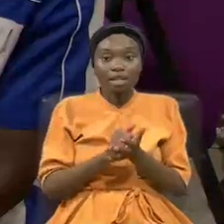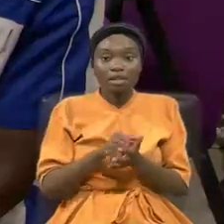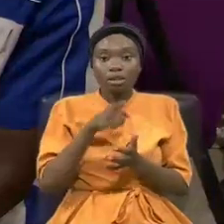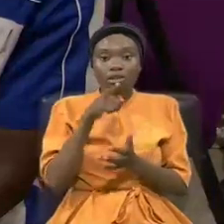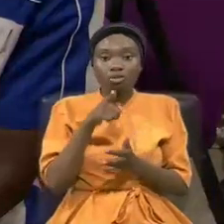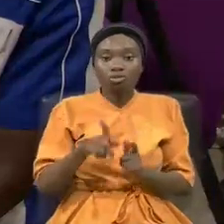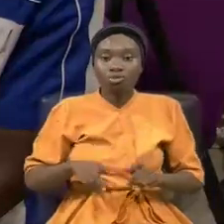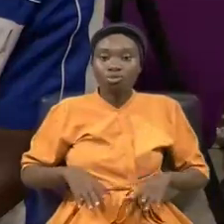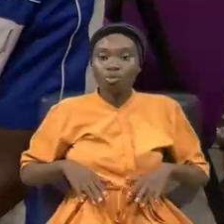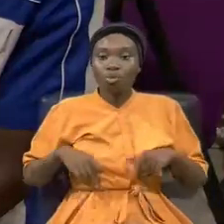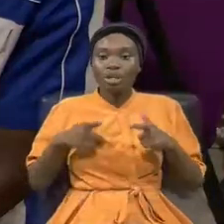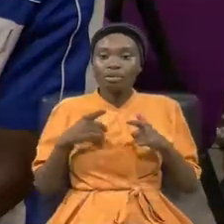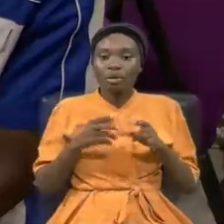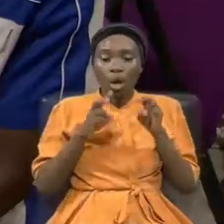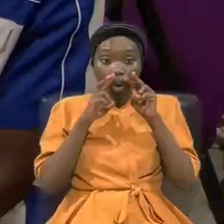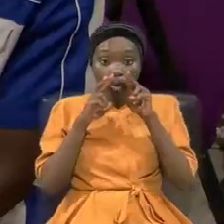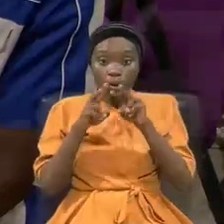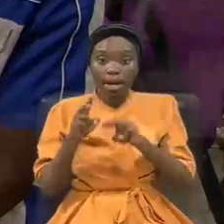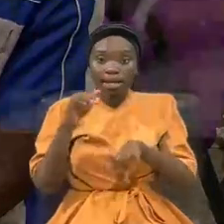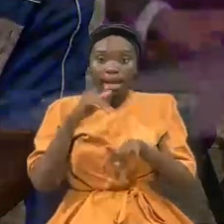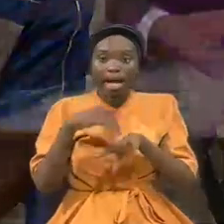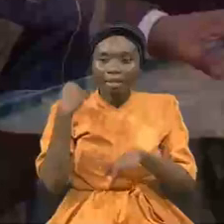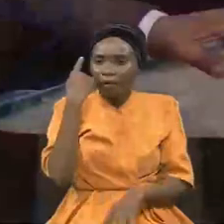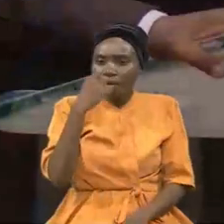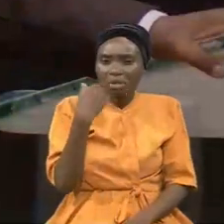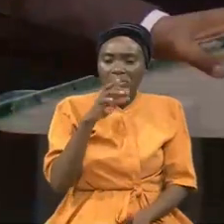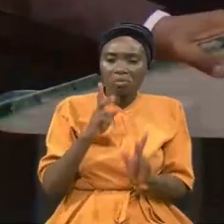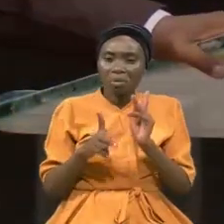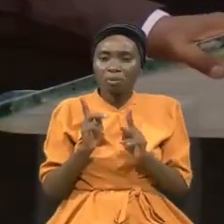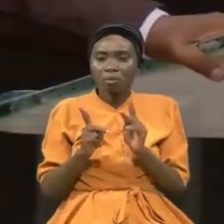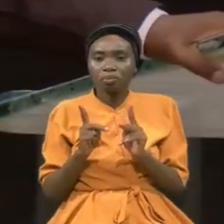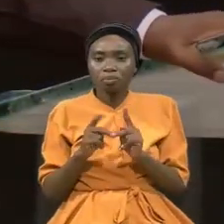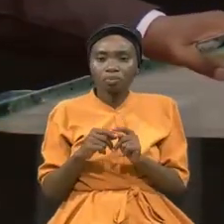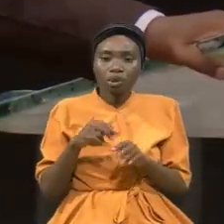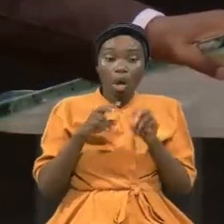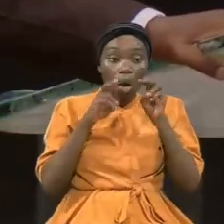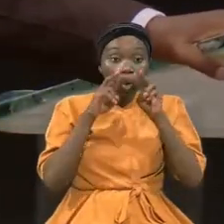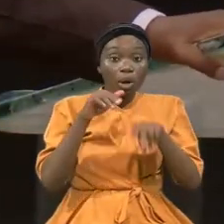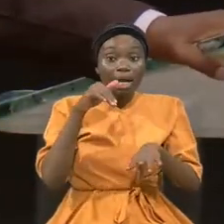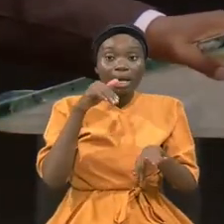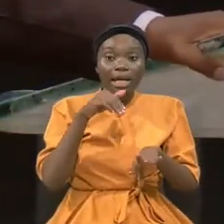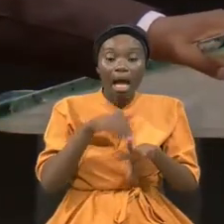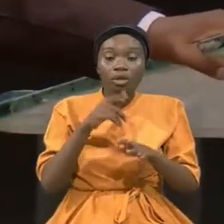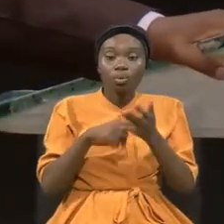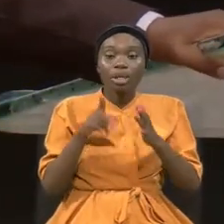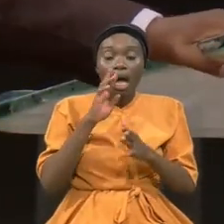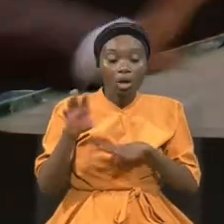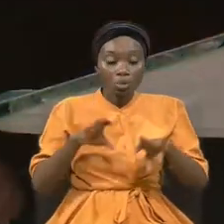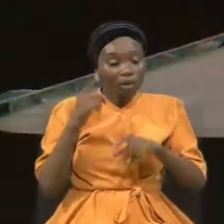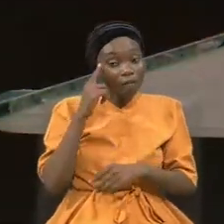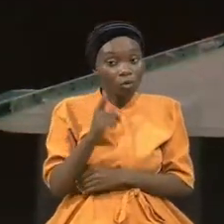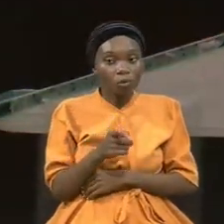tu vis en regardant le visage des gens, tu vis en voyant ce que les gens te